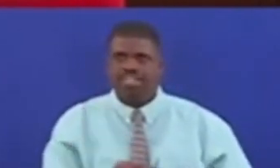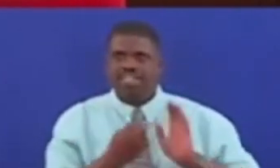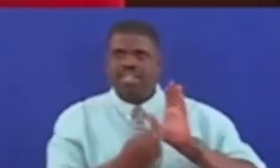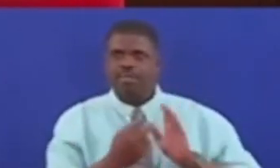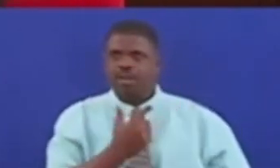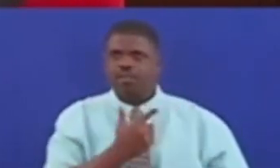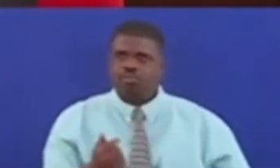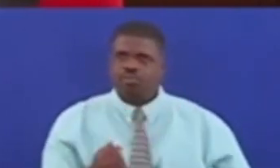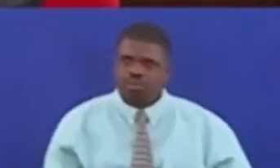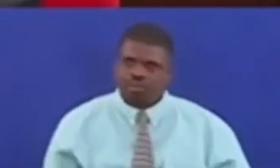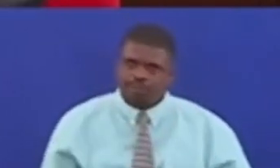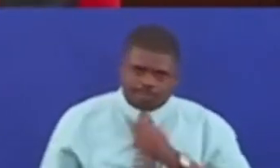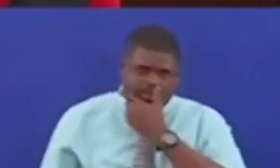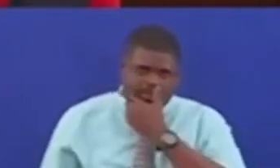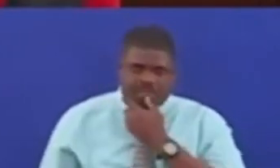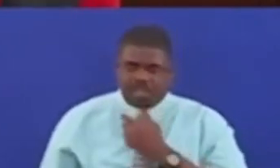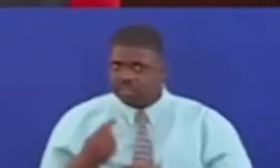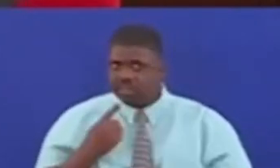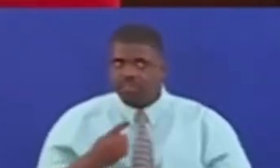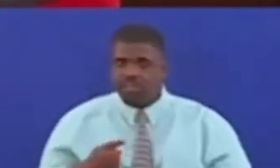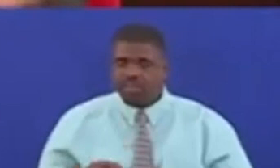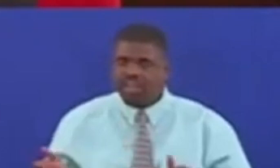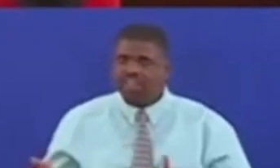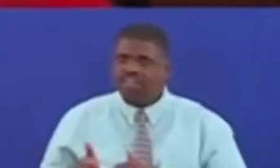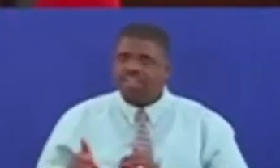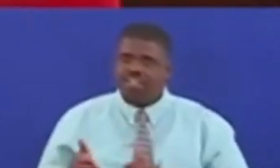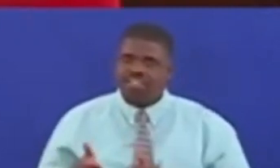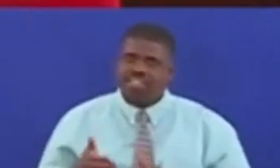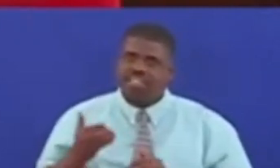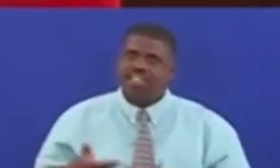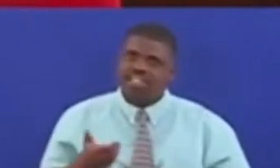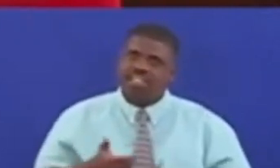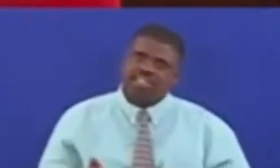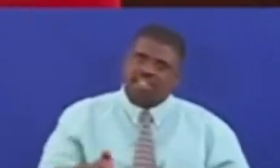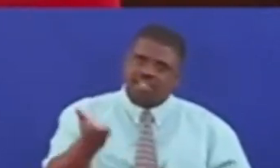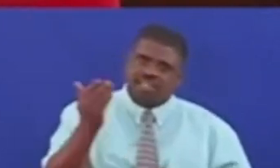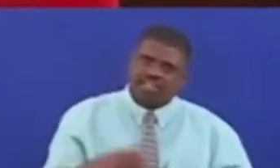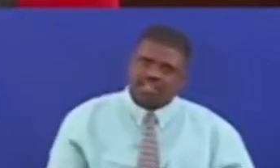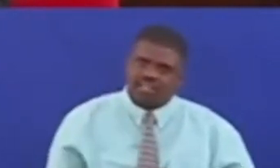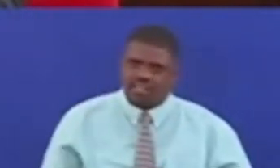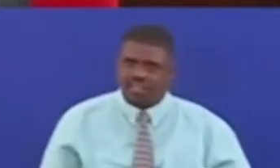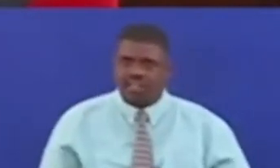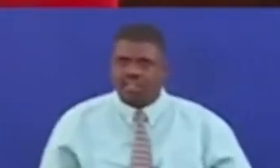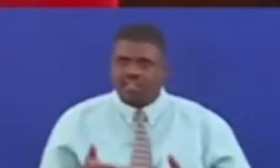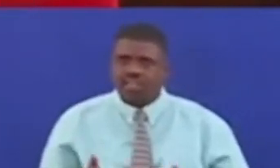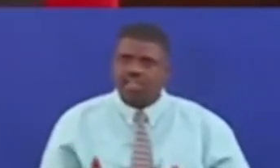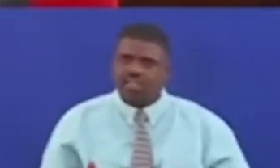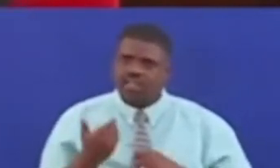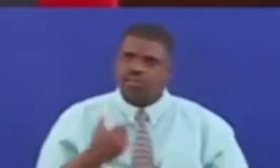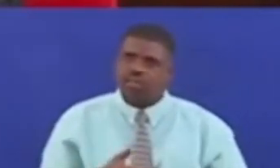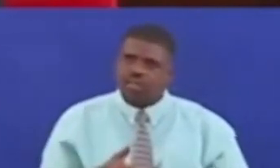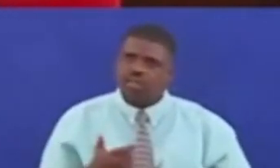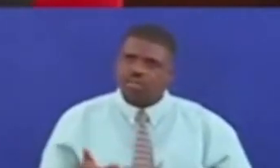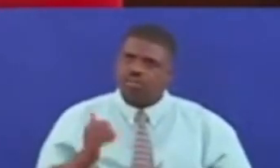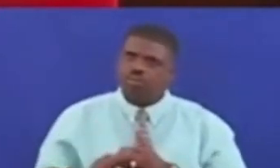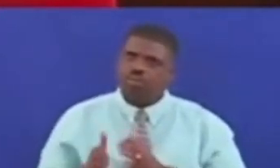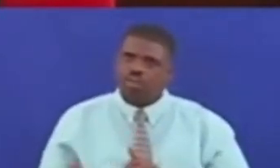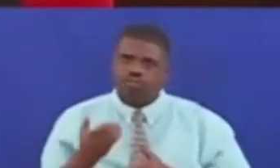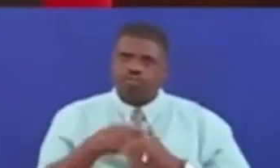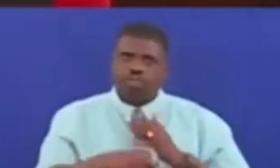haya. Na au na sisi tuseme mnahifadhi Kenya yenye hivi. I think it's high time tuende kwenye